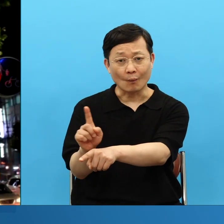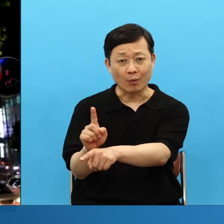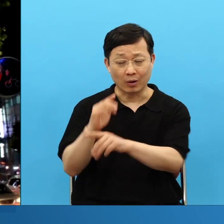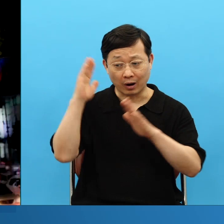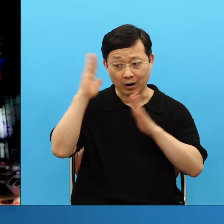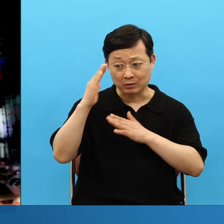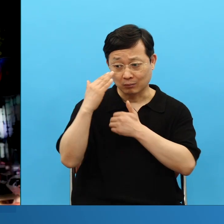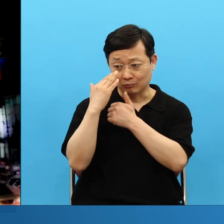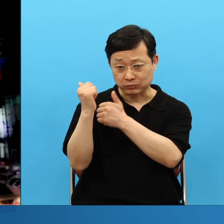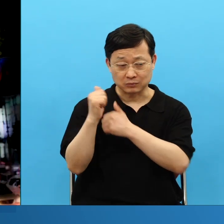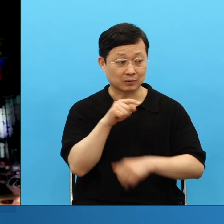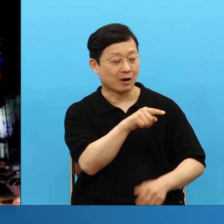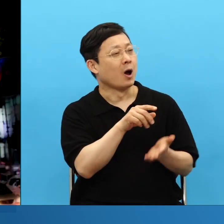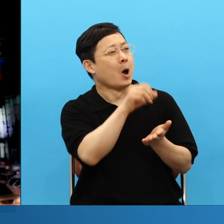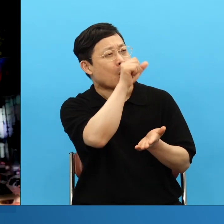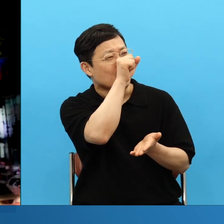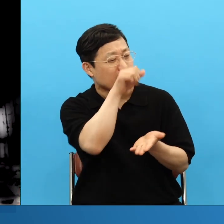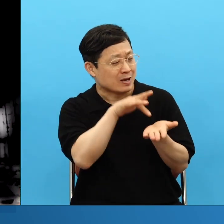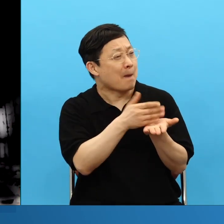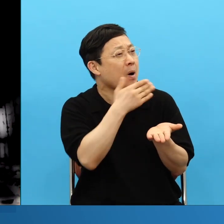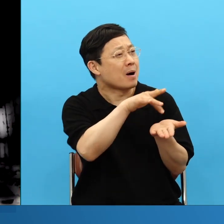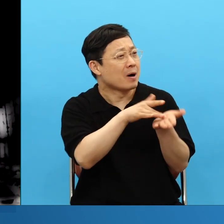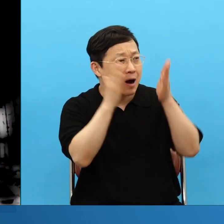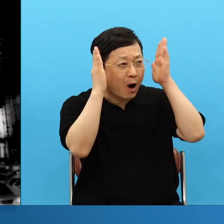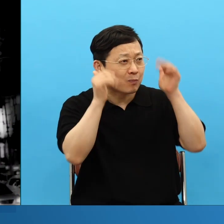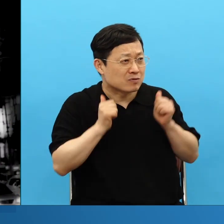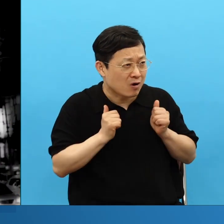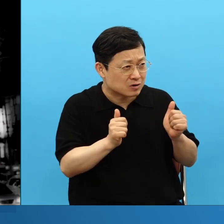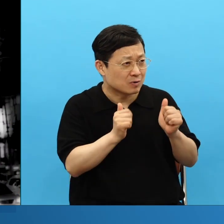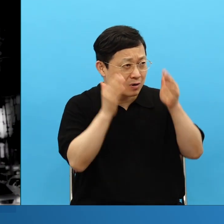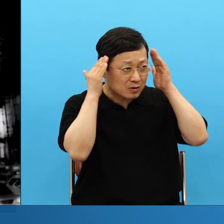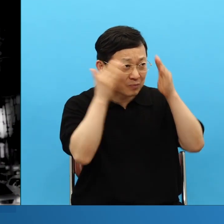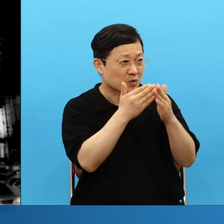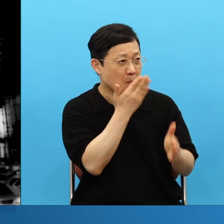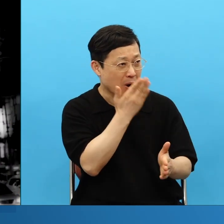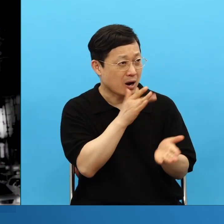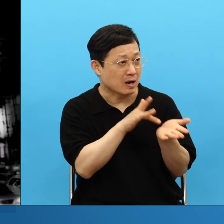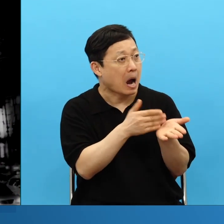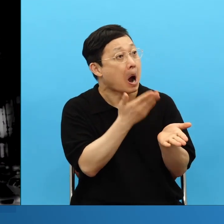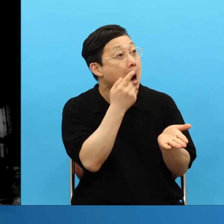학생, 집중력에 좋은 약인데 시험해보세요.